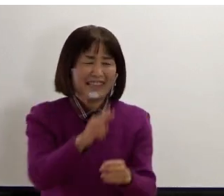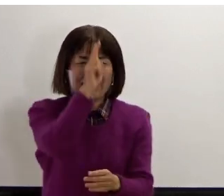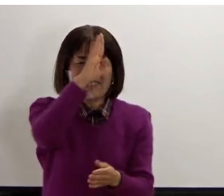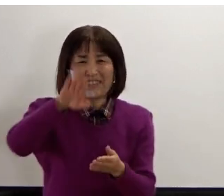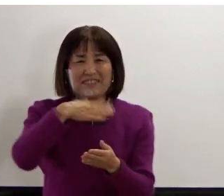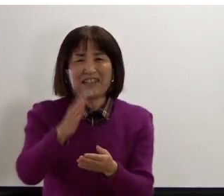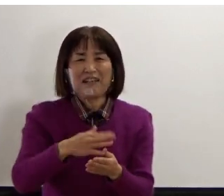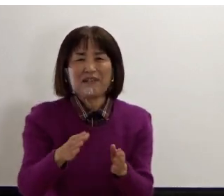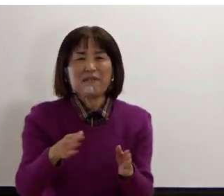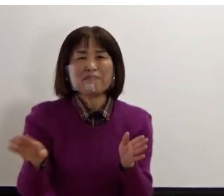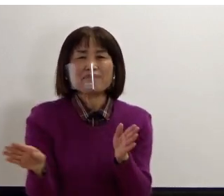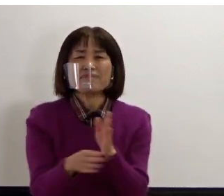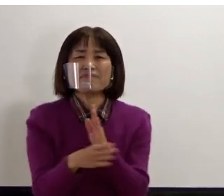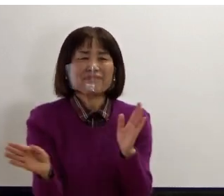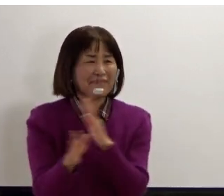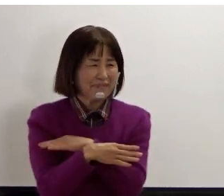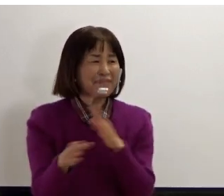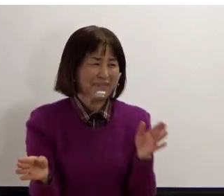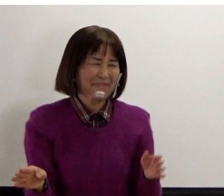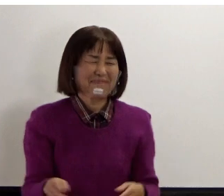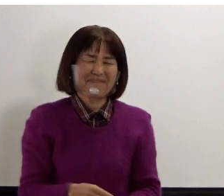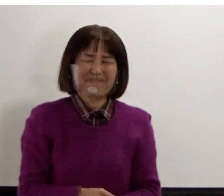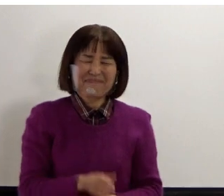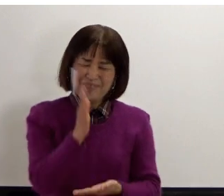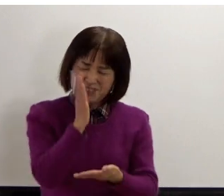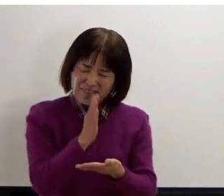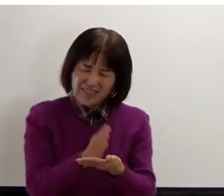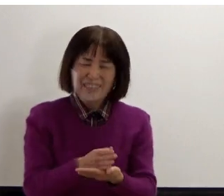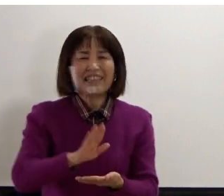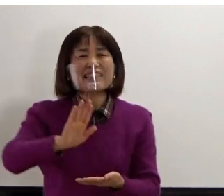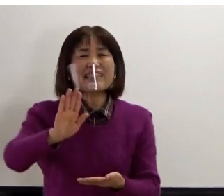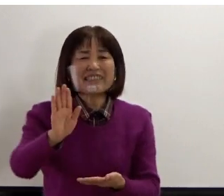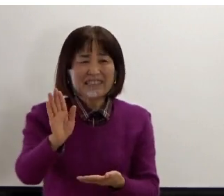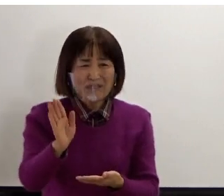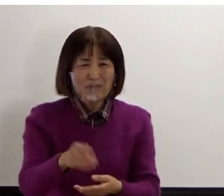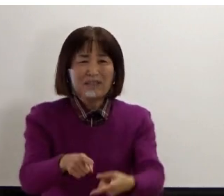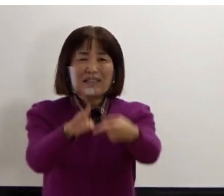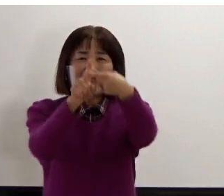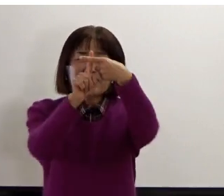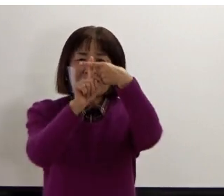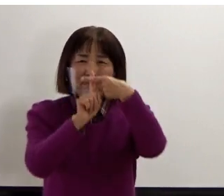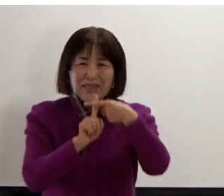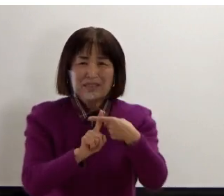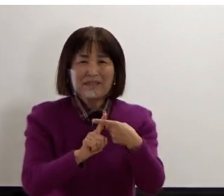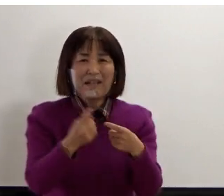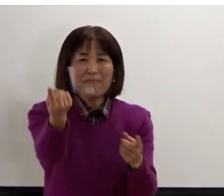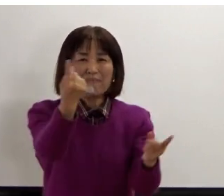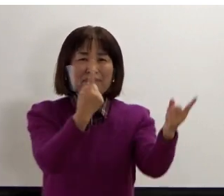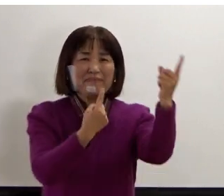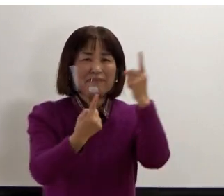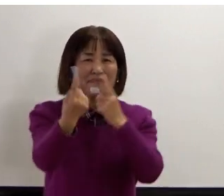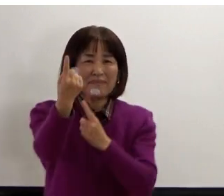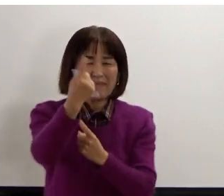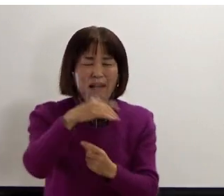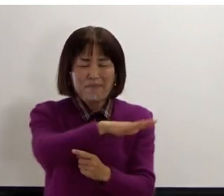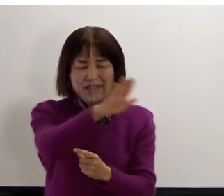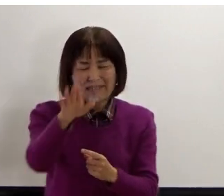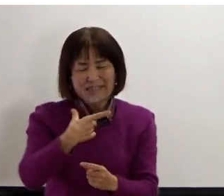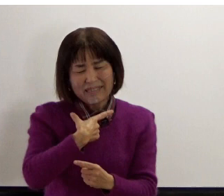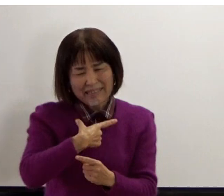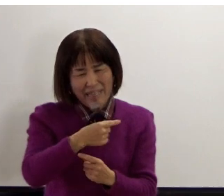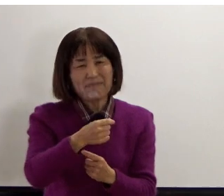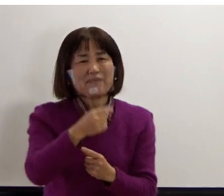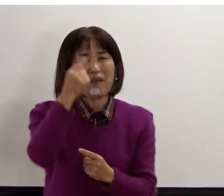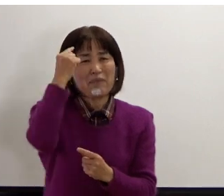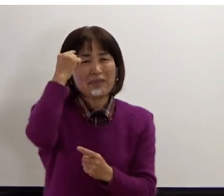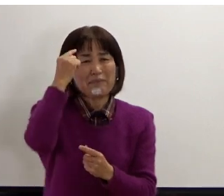褒めたたえたいのと思っておりますので、ぜひ祈っていきましょうね。礼拝ができるようにっていう